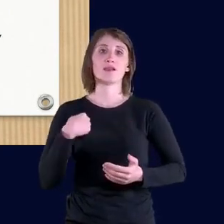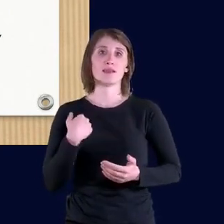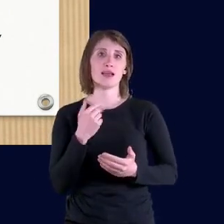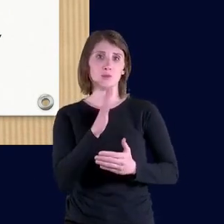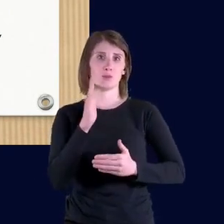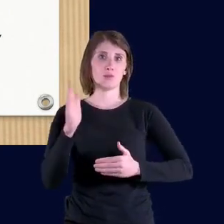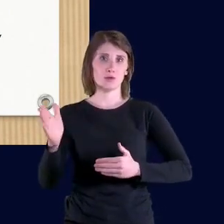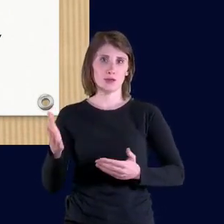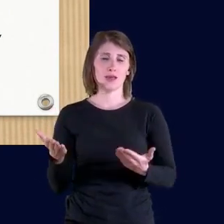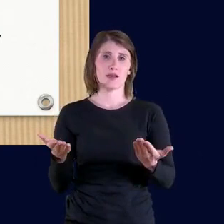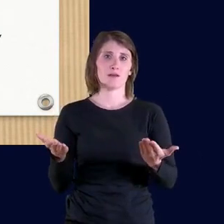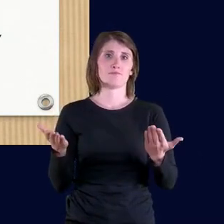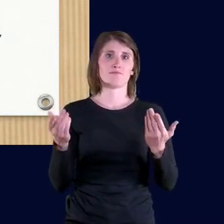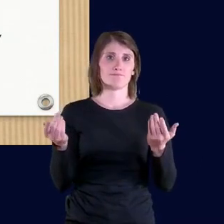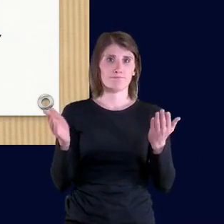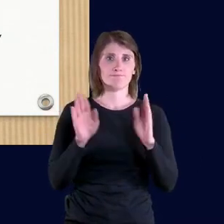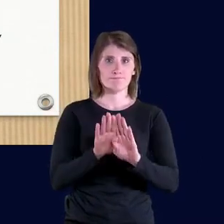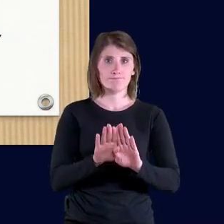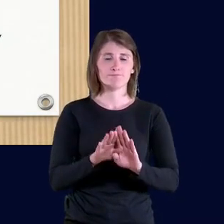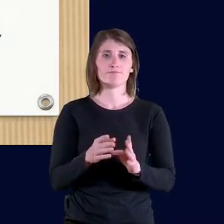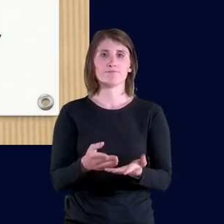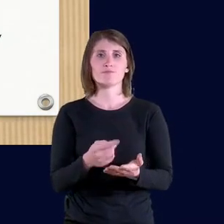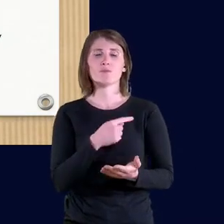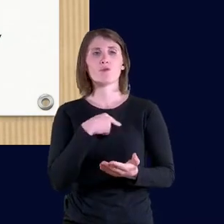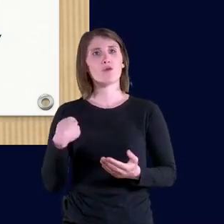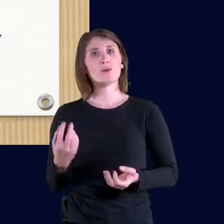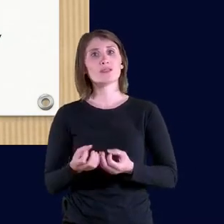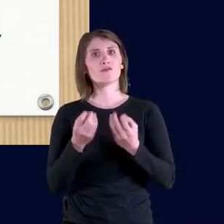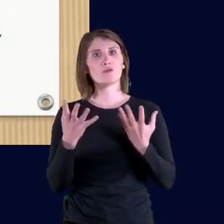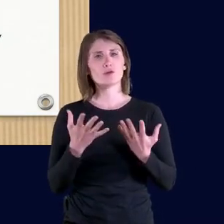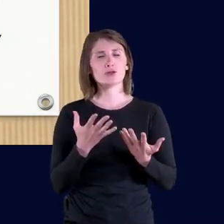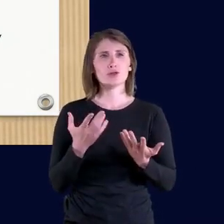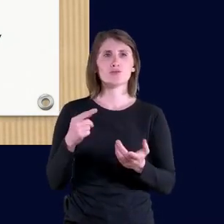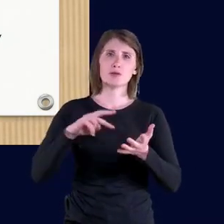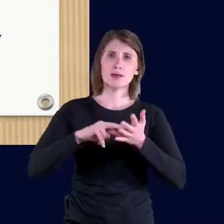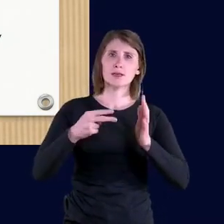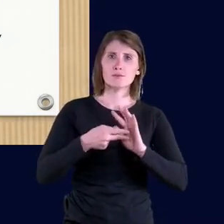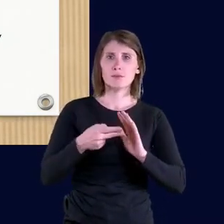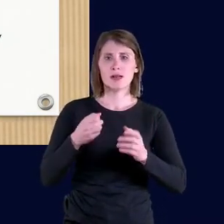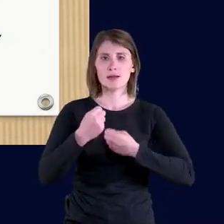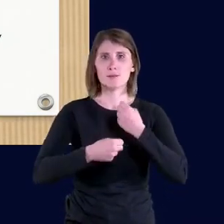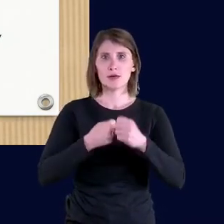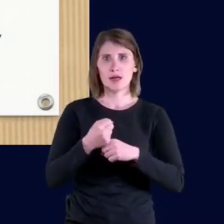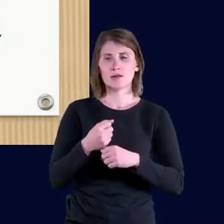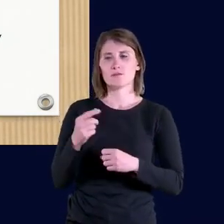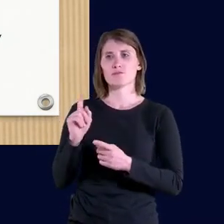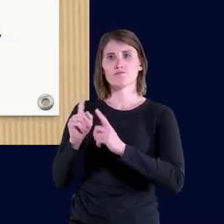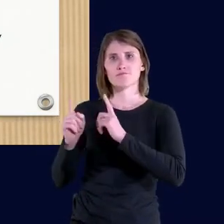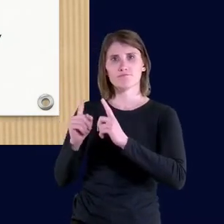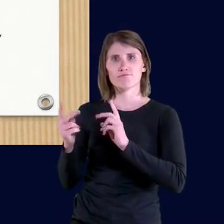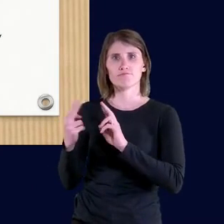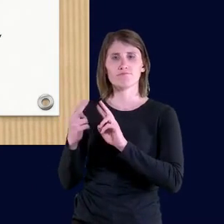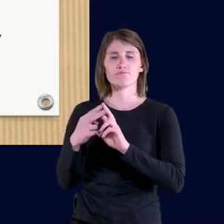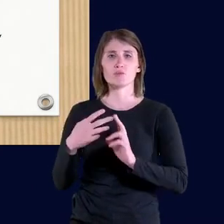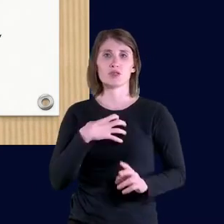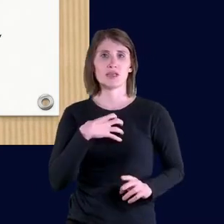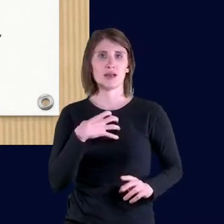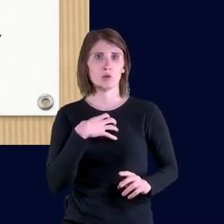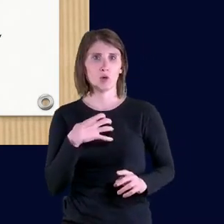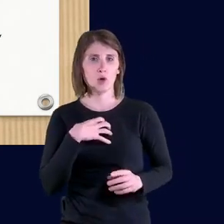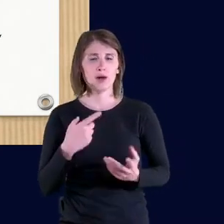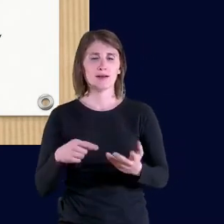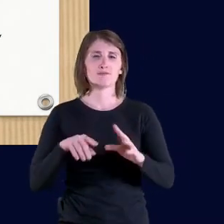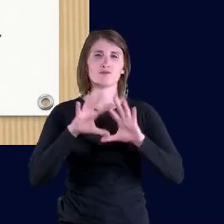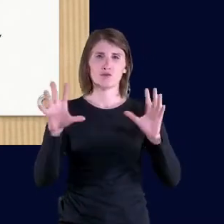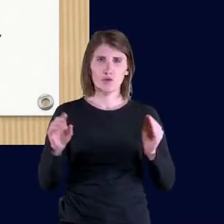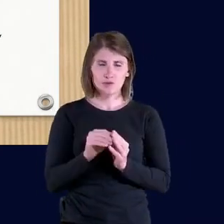została zamknięta została określona powiedzmy ścieżka pracy czyli w porozumieniu z dyrektorem danej jednostki ze względu te Oczywiście te wszystkiego